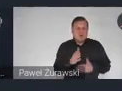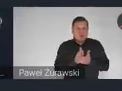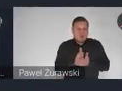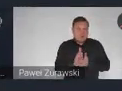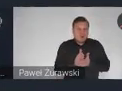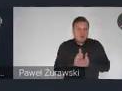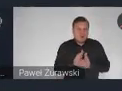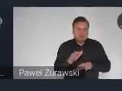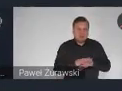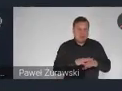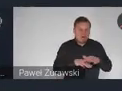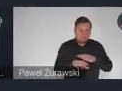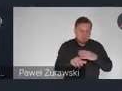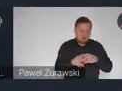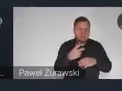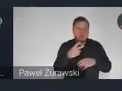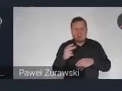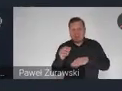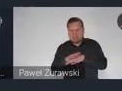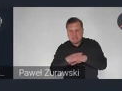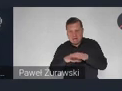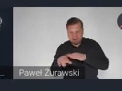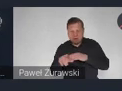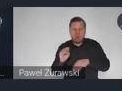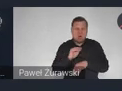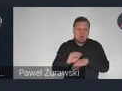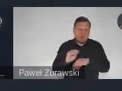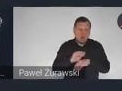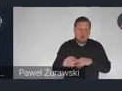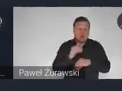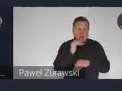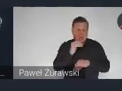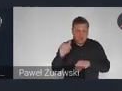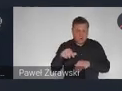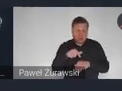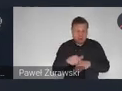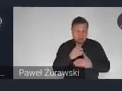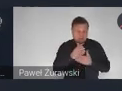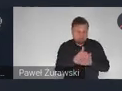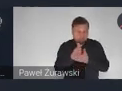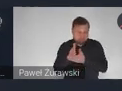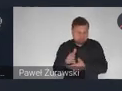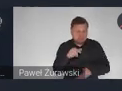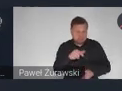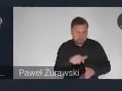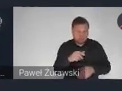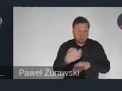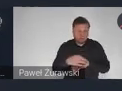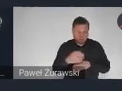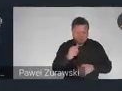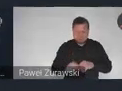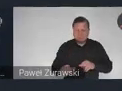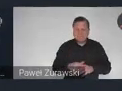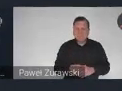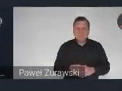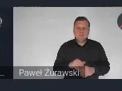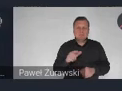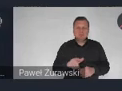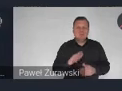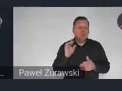zawodowe lub niezawodowe związane z edukacją osób dorosłych i cechą taką